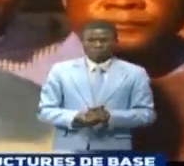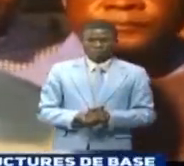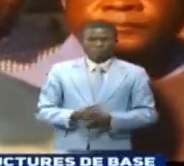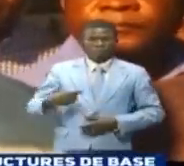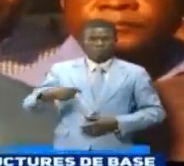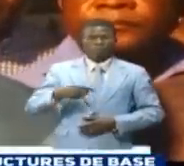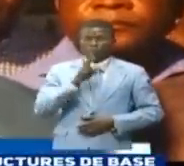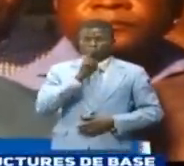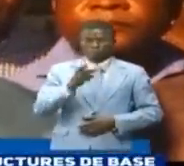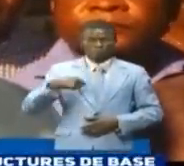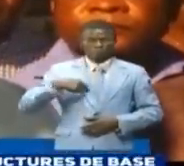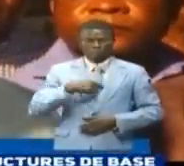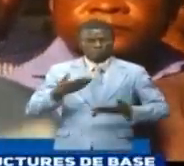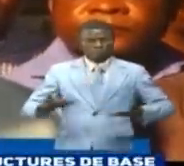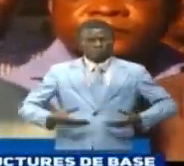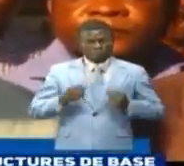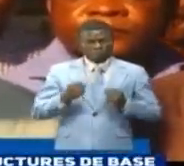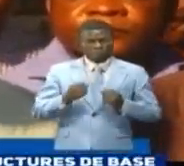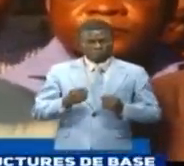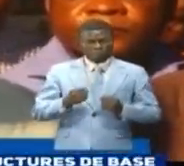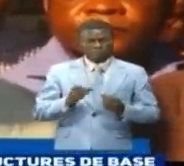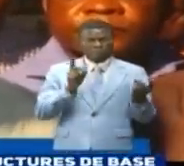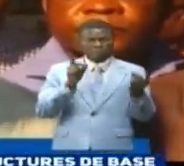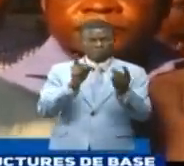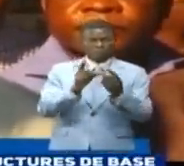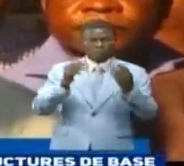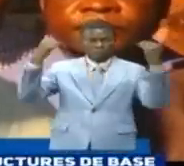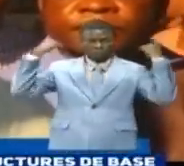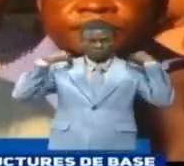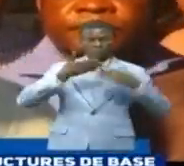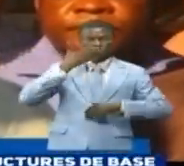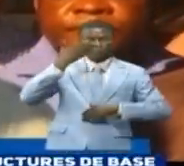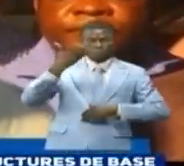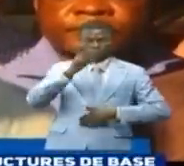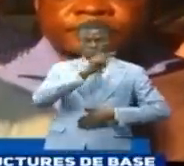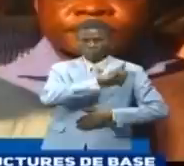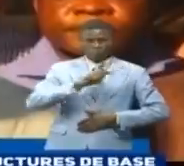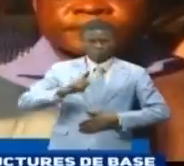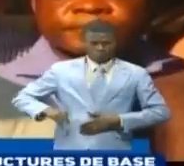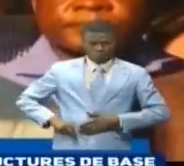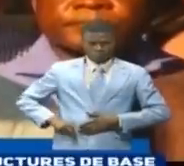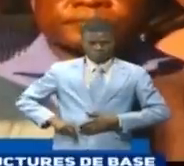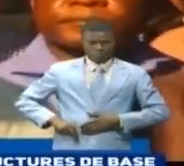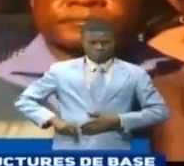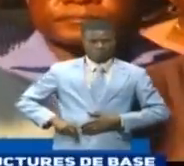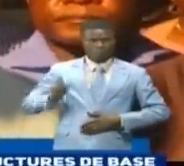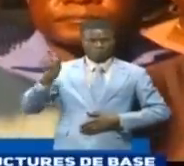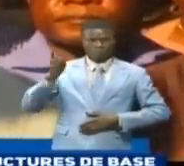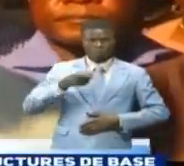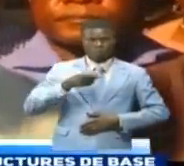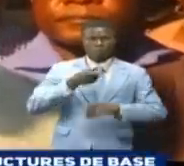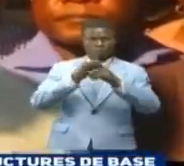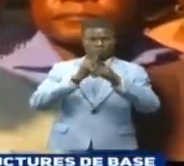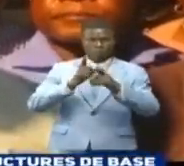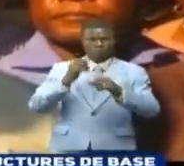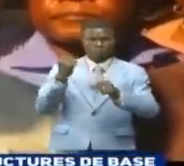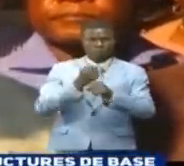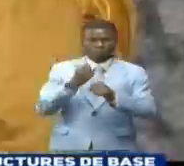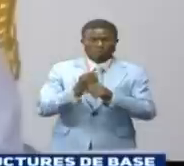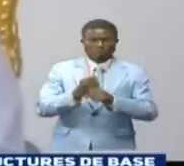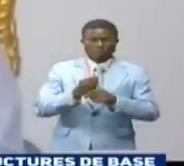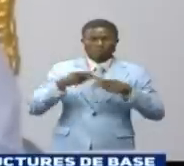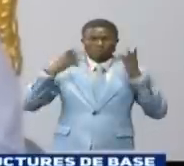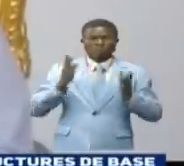En tout cas, je suis très content d'avoir rencontré le chef spirituel Papa Simon Kimbangu qui revient d'une mission pastorale à